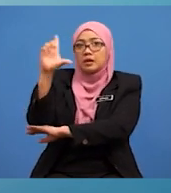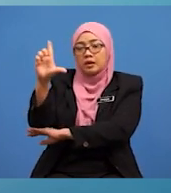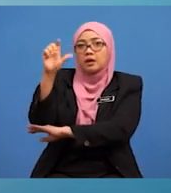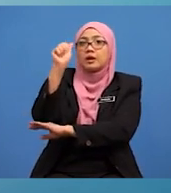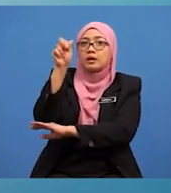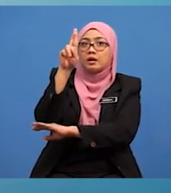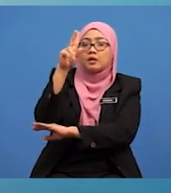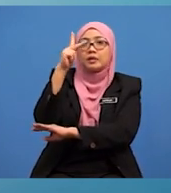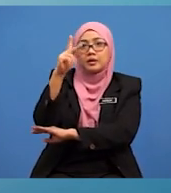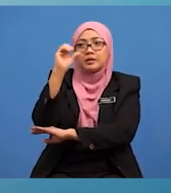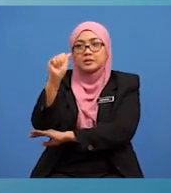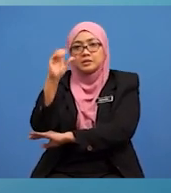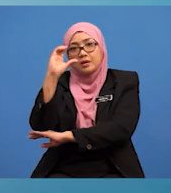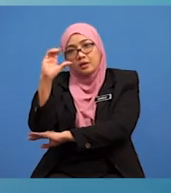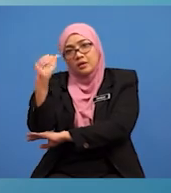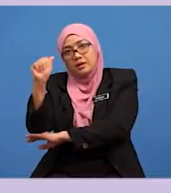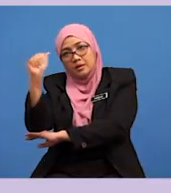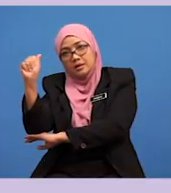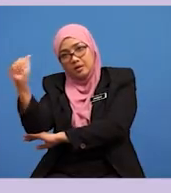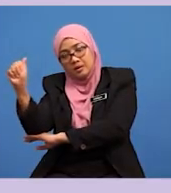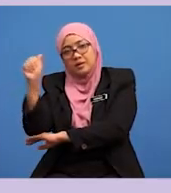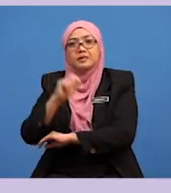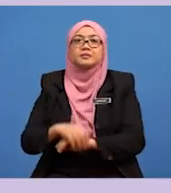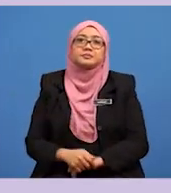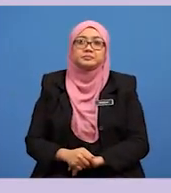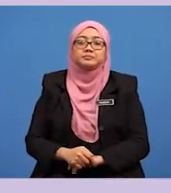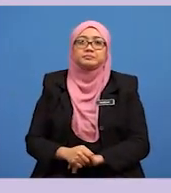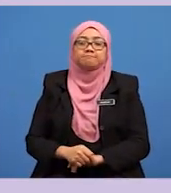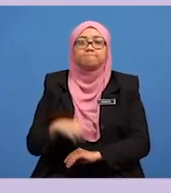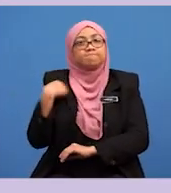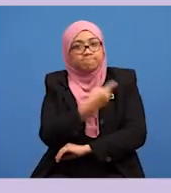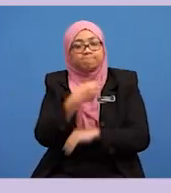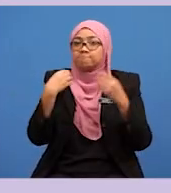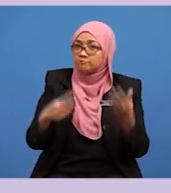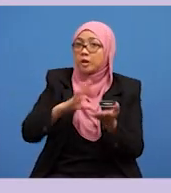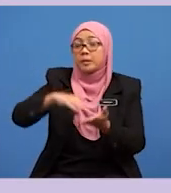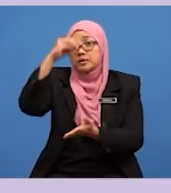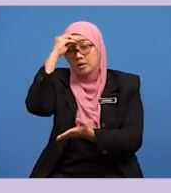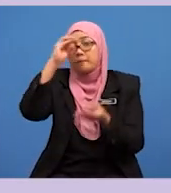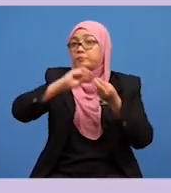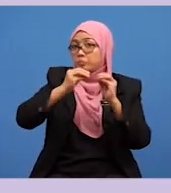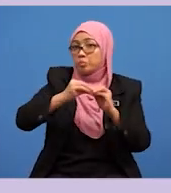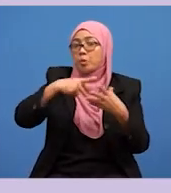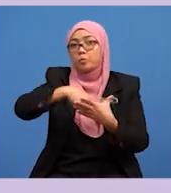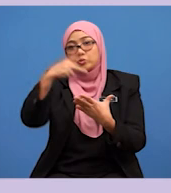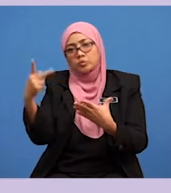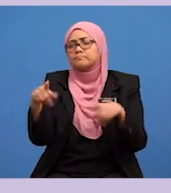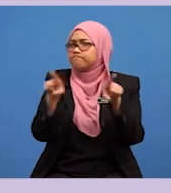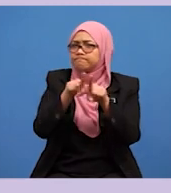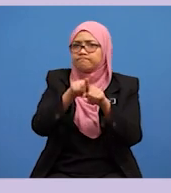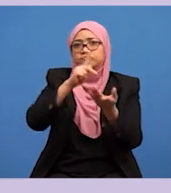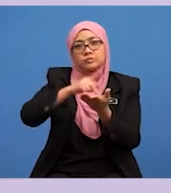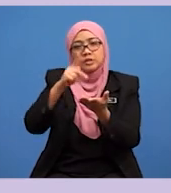H I B C N O F N A N G A L S I P S C L A R K C A A A A A. Kita juga telah pelajari nombor proton sama dengan bilangan proton sama dengan bilangan